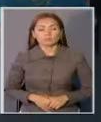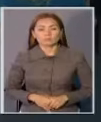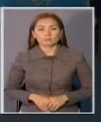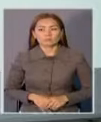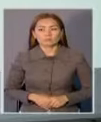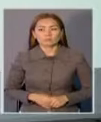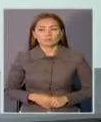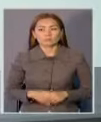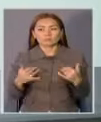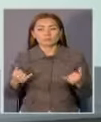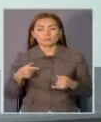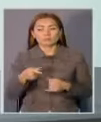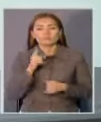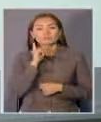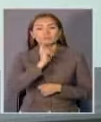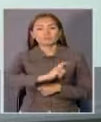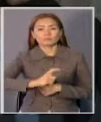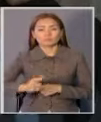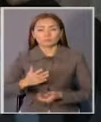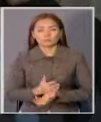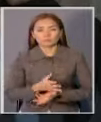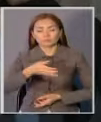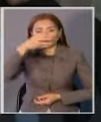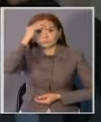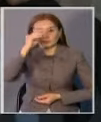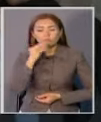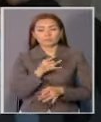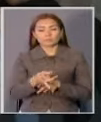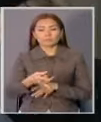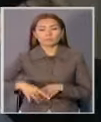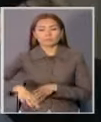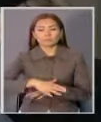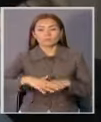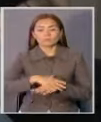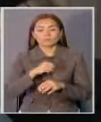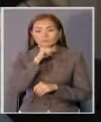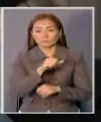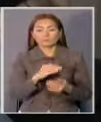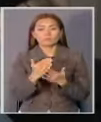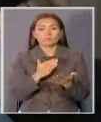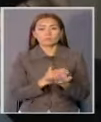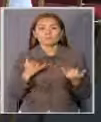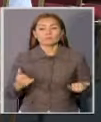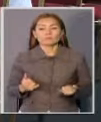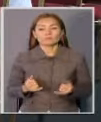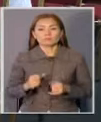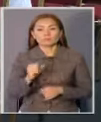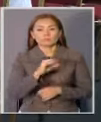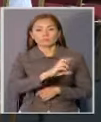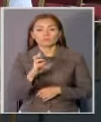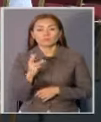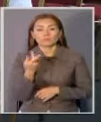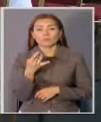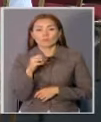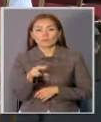На сегодняшний день около 1000 молодых людей получают образование за пределами нашей страны благодаря программе, предложенной ABC